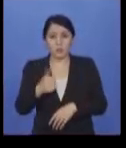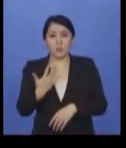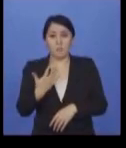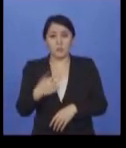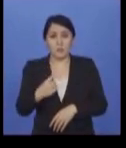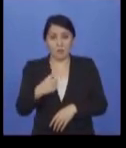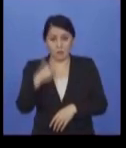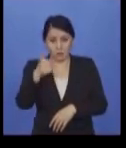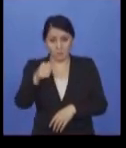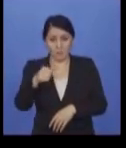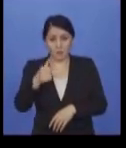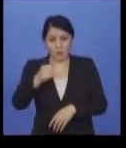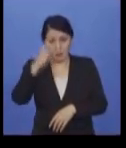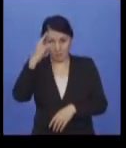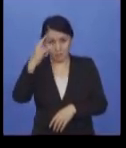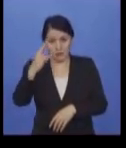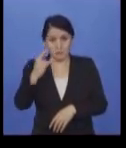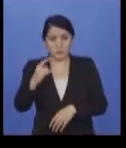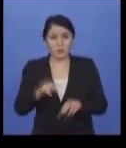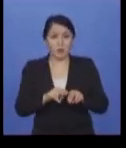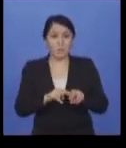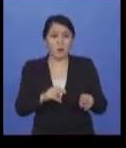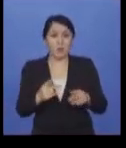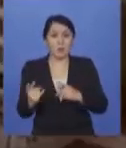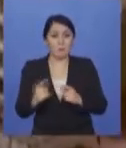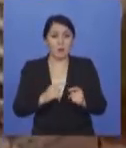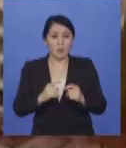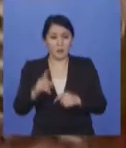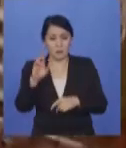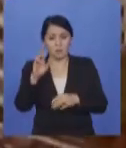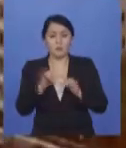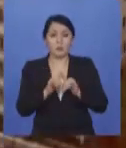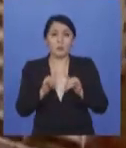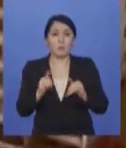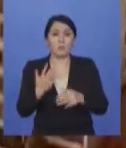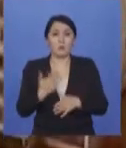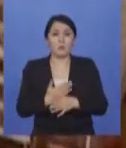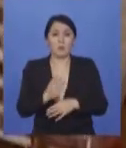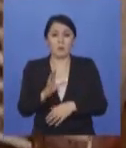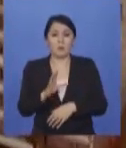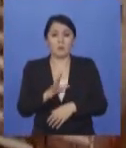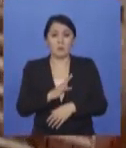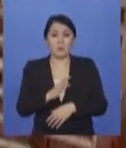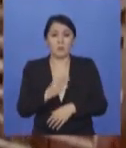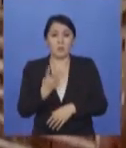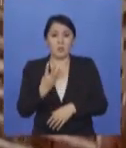1938-1951 жылдар аралығында Қазақстан үкіметін басқарып, елдің дамуына ерекше үлес қосқан. Ол